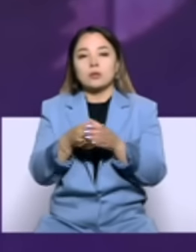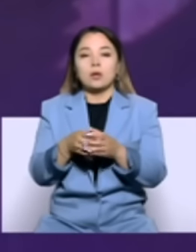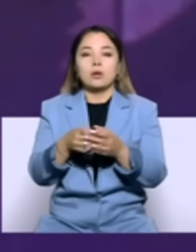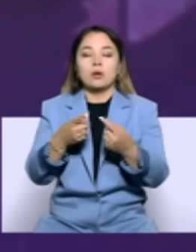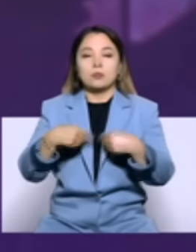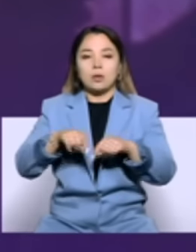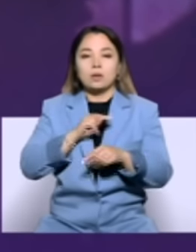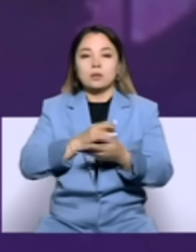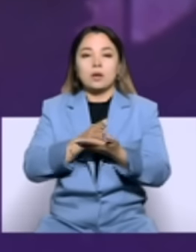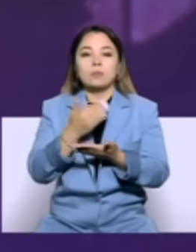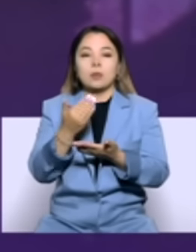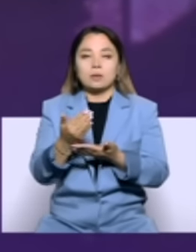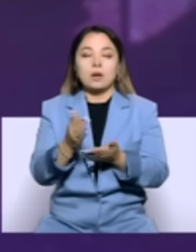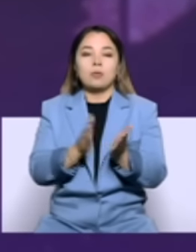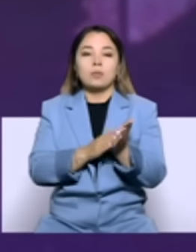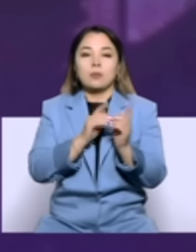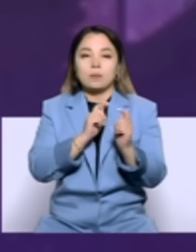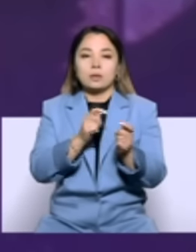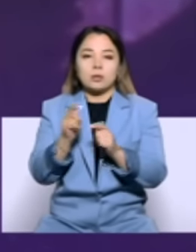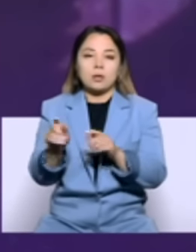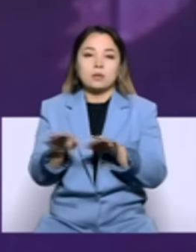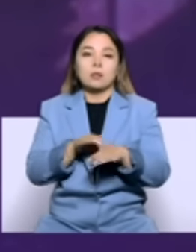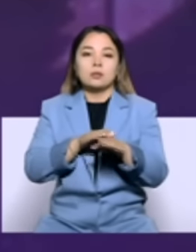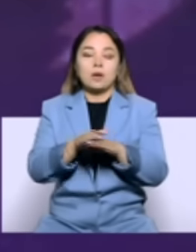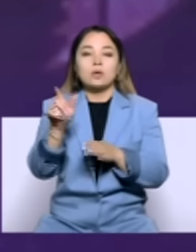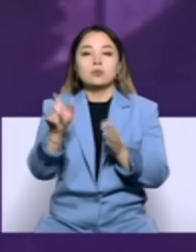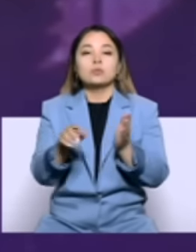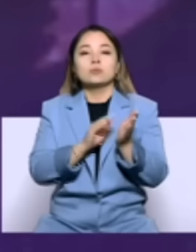құралдары саласы қызметкерлерін марапаттау рәсімінде